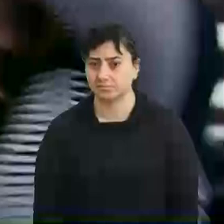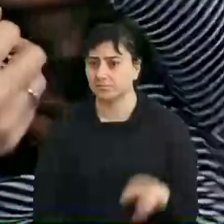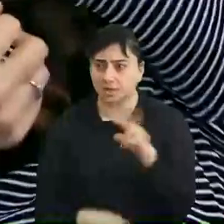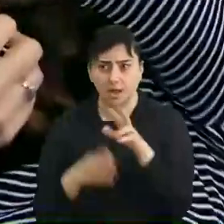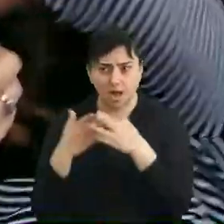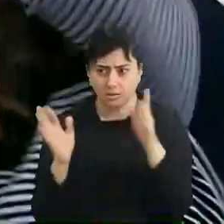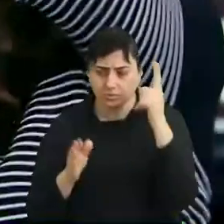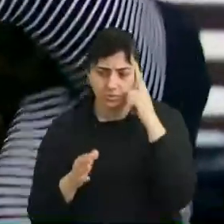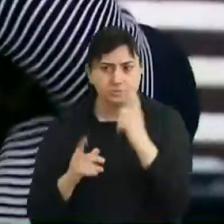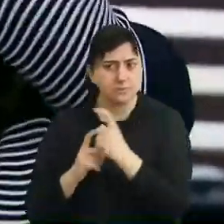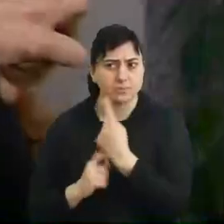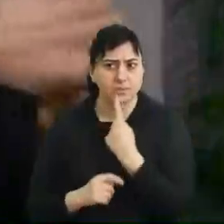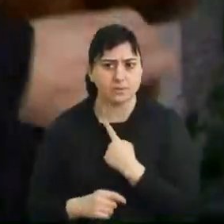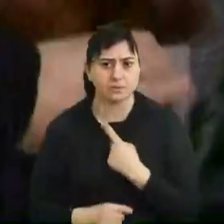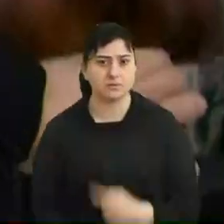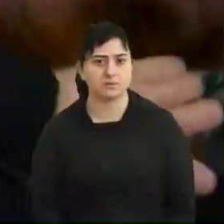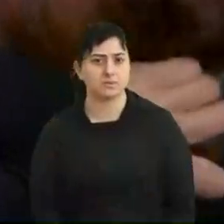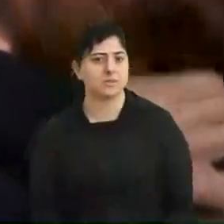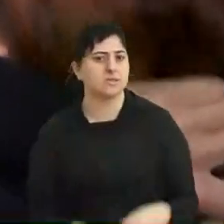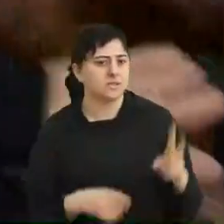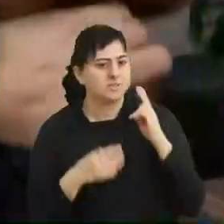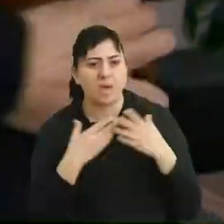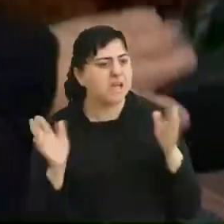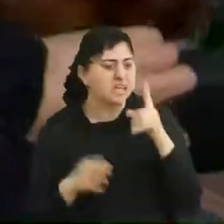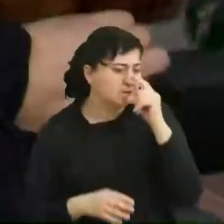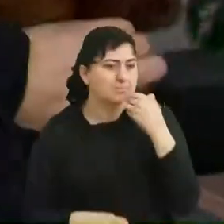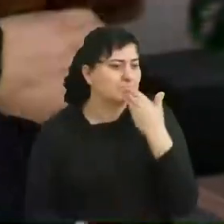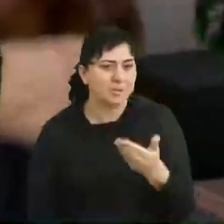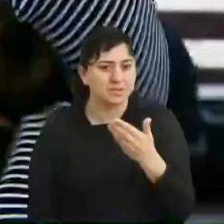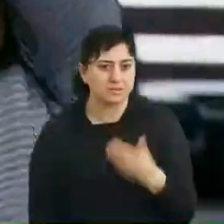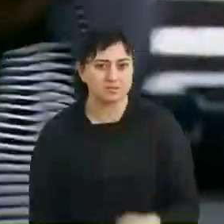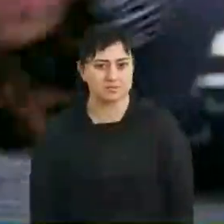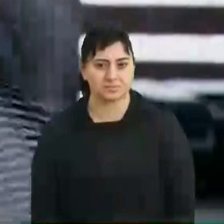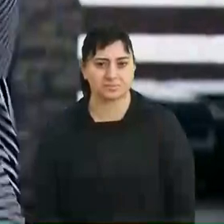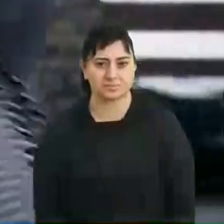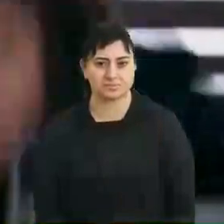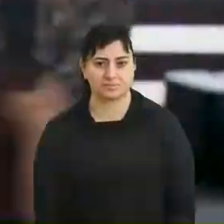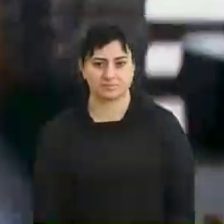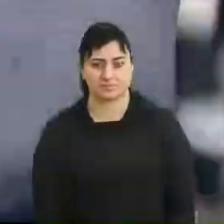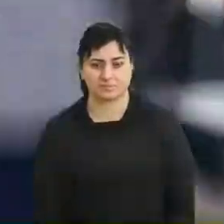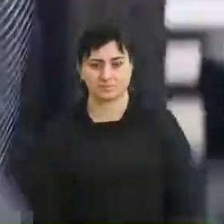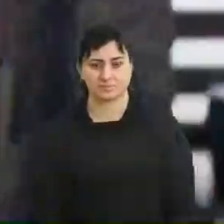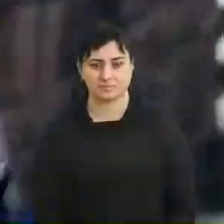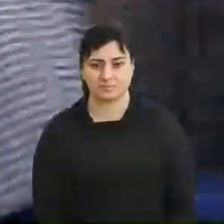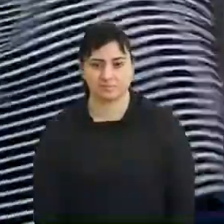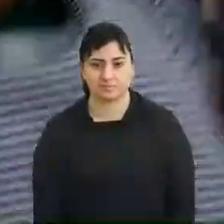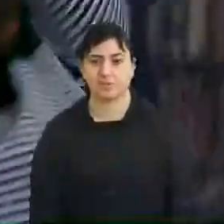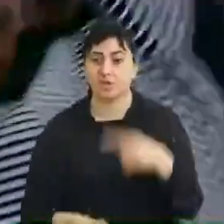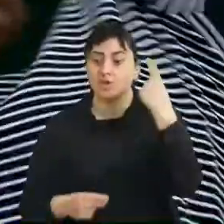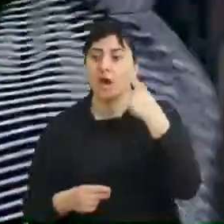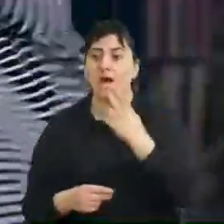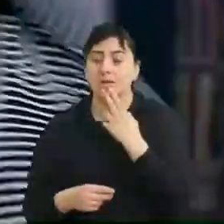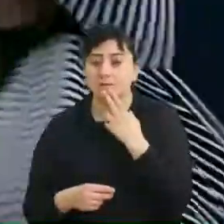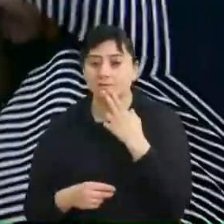ayrılmamış mıydınız? Sarp Bey bunu öyle demişti. Kim dedi ayrıldığımızı? Sarp da söyle bir şey söyler. Ay, ay, ay. Rüya Hanım,